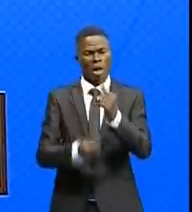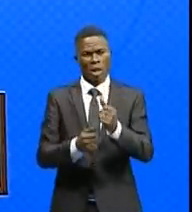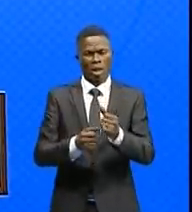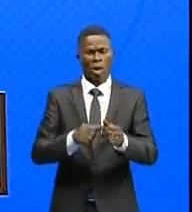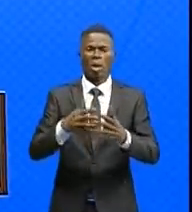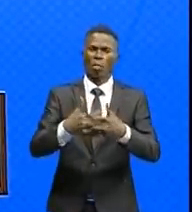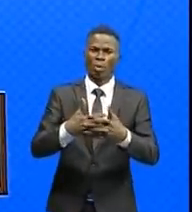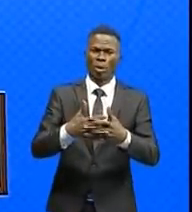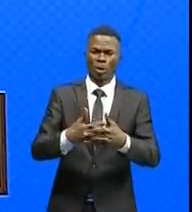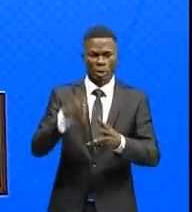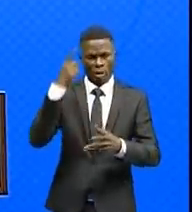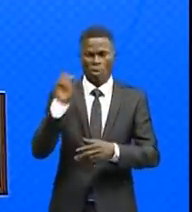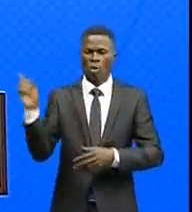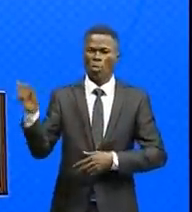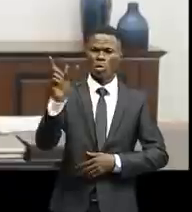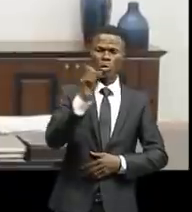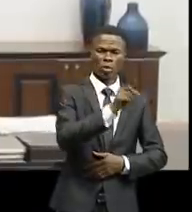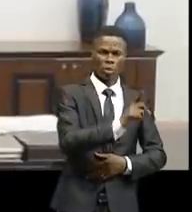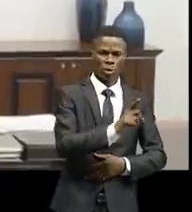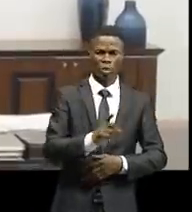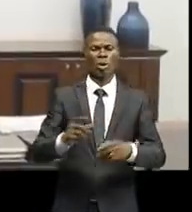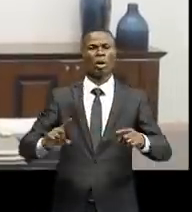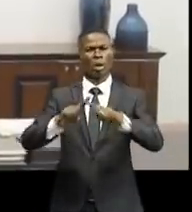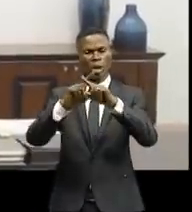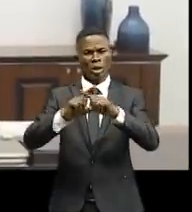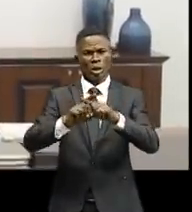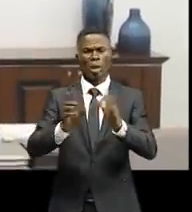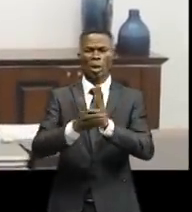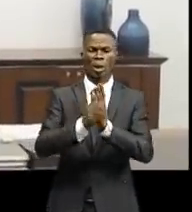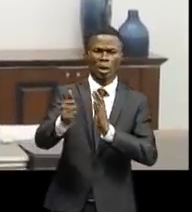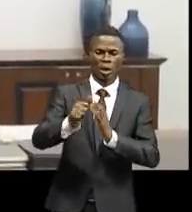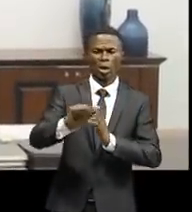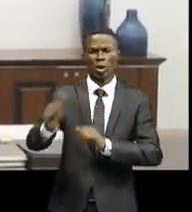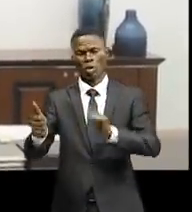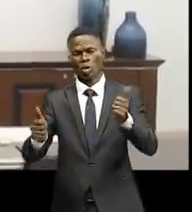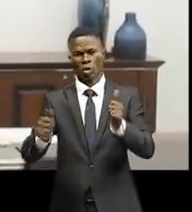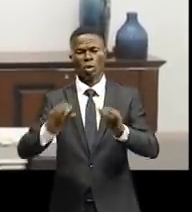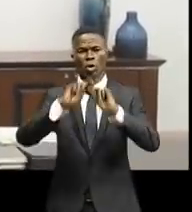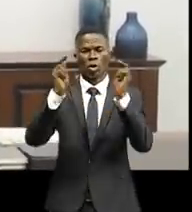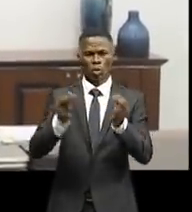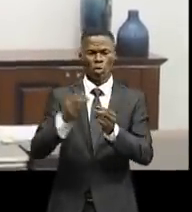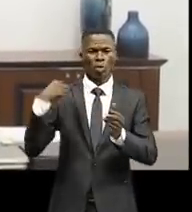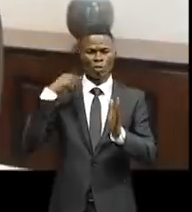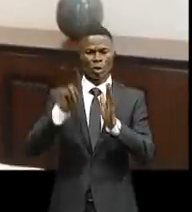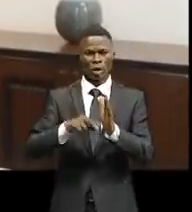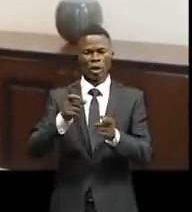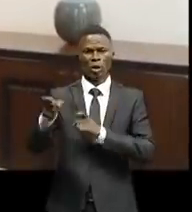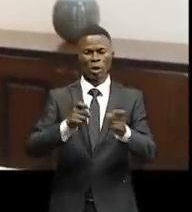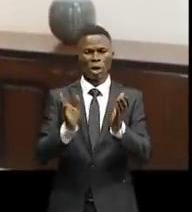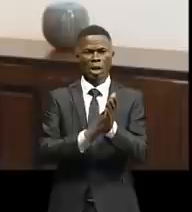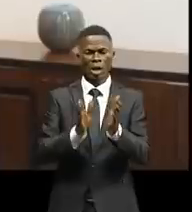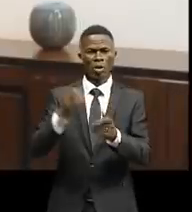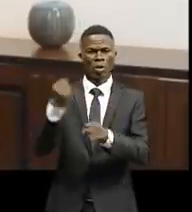charrois automobiles pour la mobilité des cadres, les conflits des compétences avec d'autres structures gouvernementales sur la gestion des